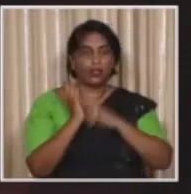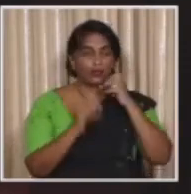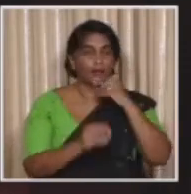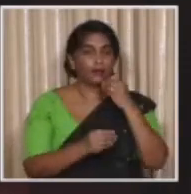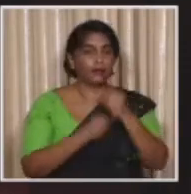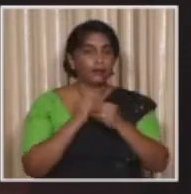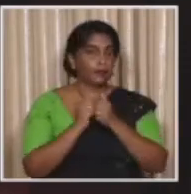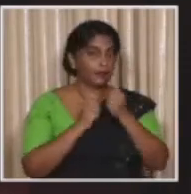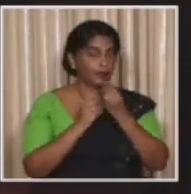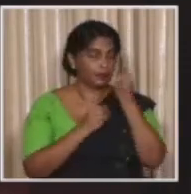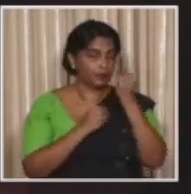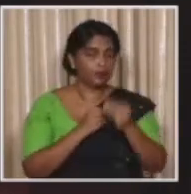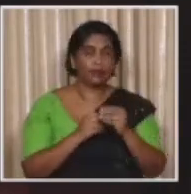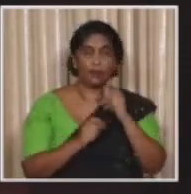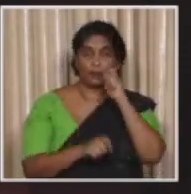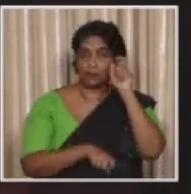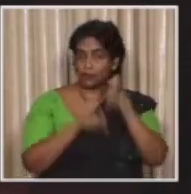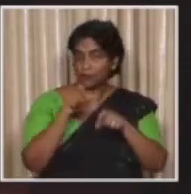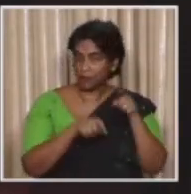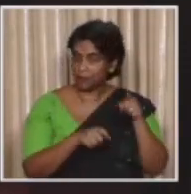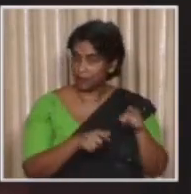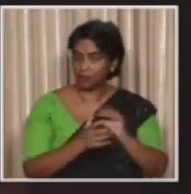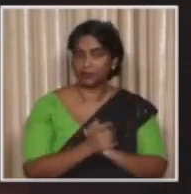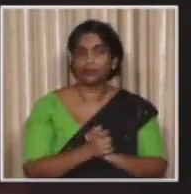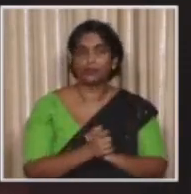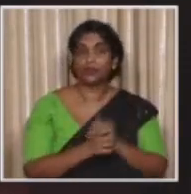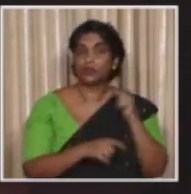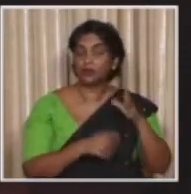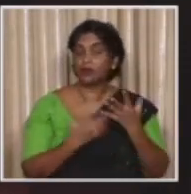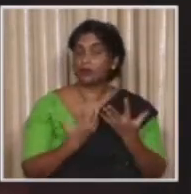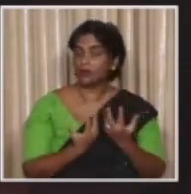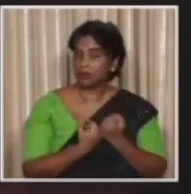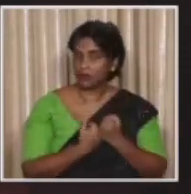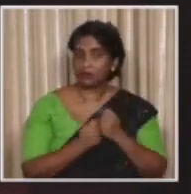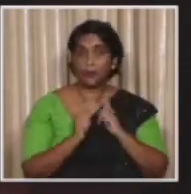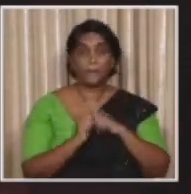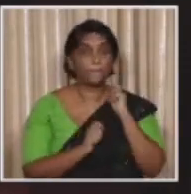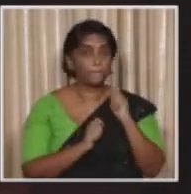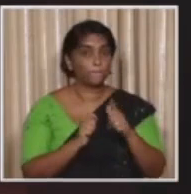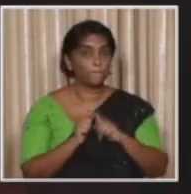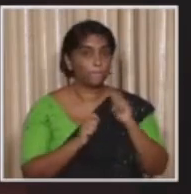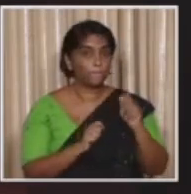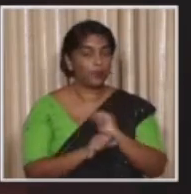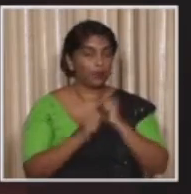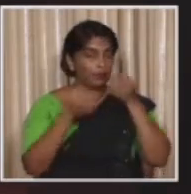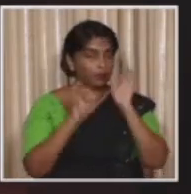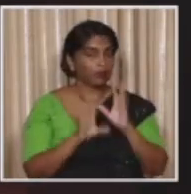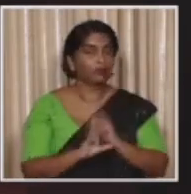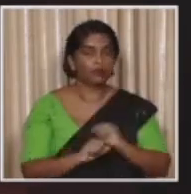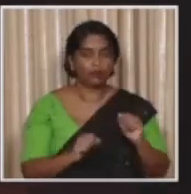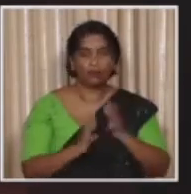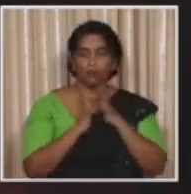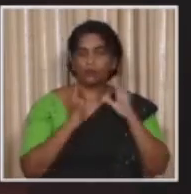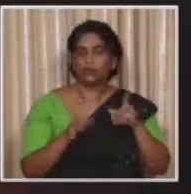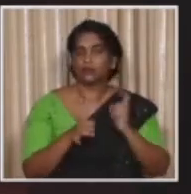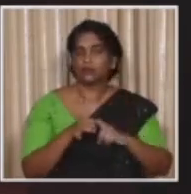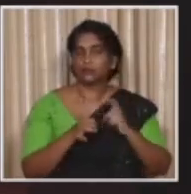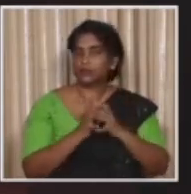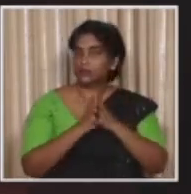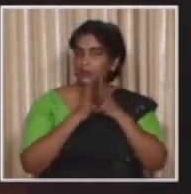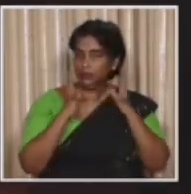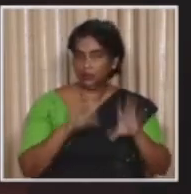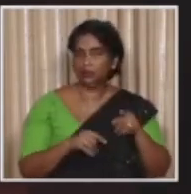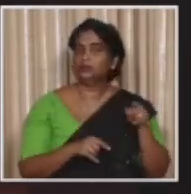පද්ධතියට සපයන පාරිභෝගිකින්ට ඒ අවශ්‍ය ගෙවීම් ටික නොකිරීම නිසා බරපතල ප්‍රශ්න රැසක්